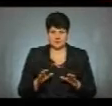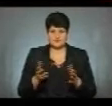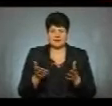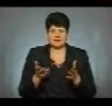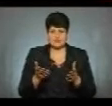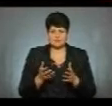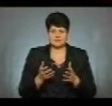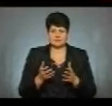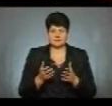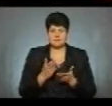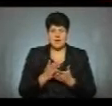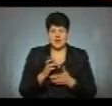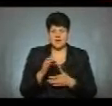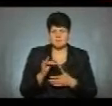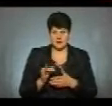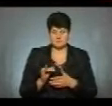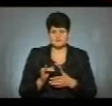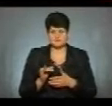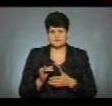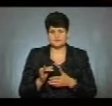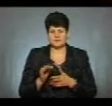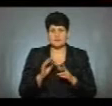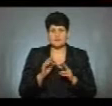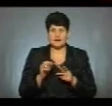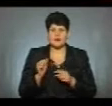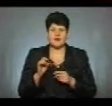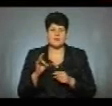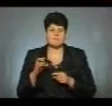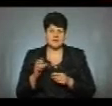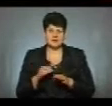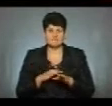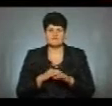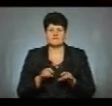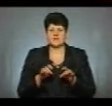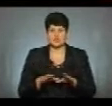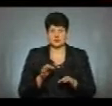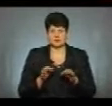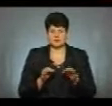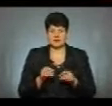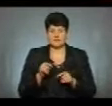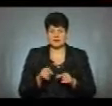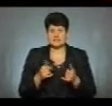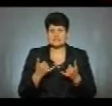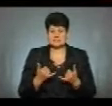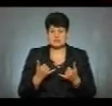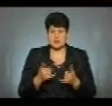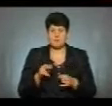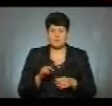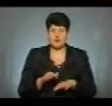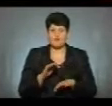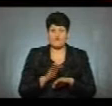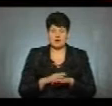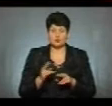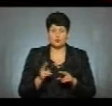би, власне, мали би як арбітри вирішувати суди, розумієте? А вони зараз, по факту, без